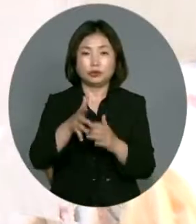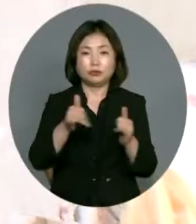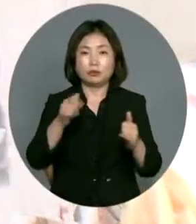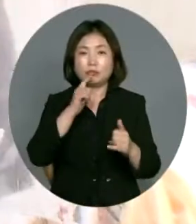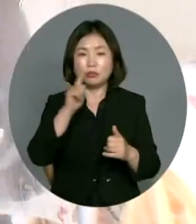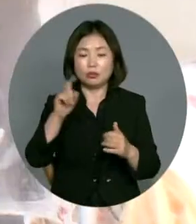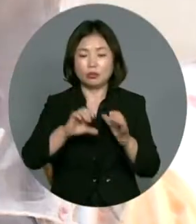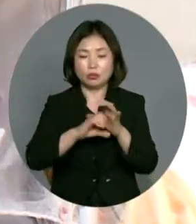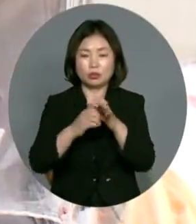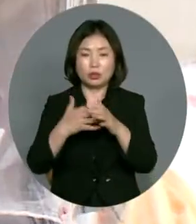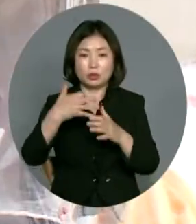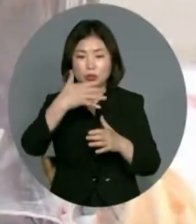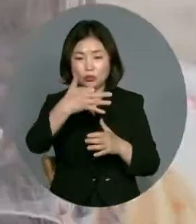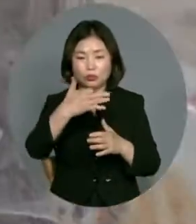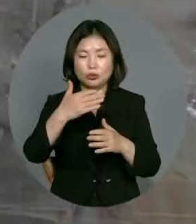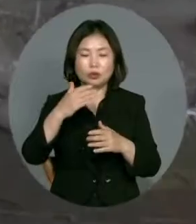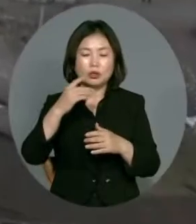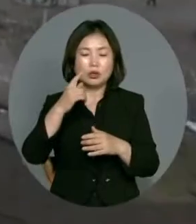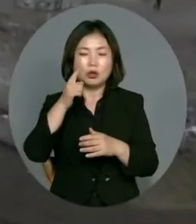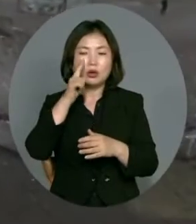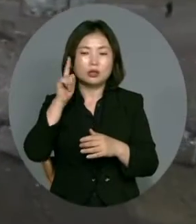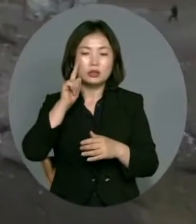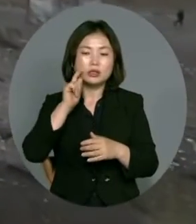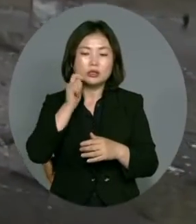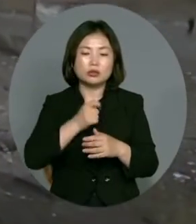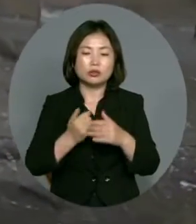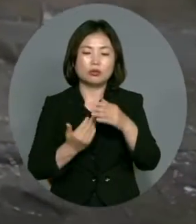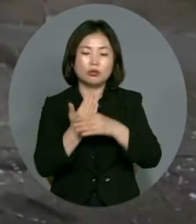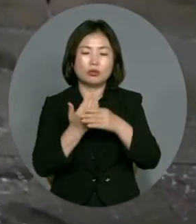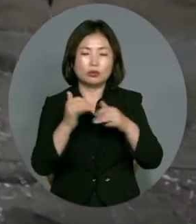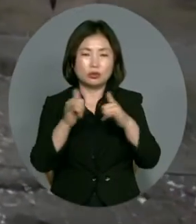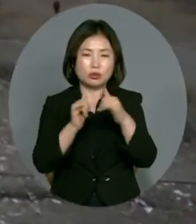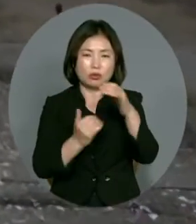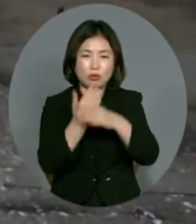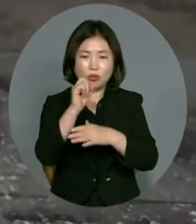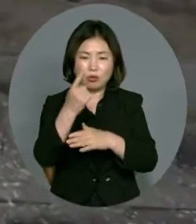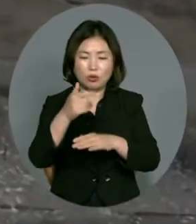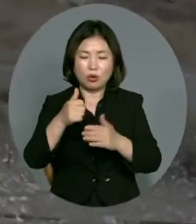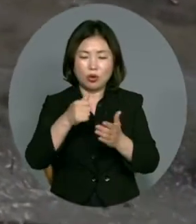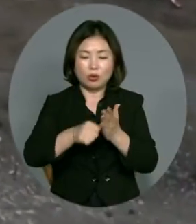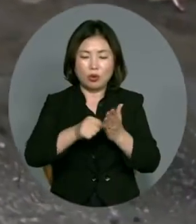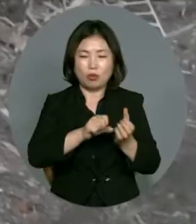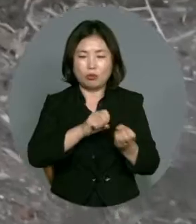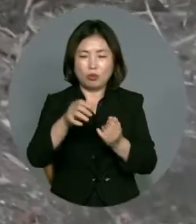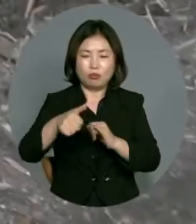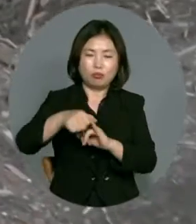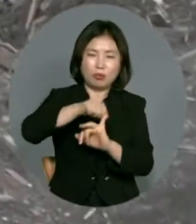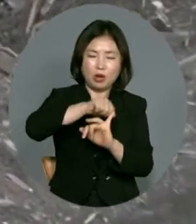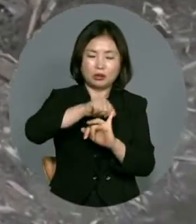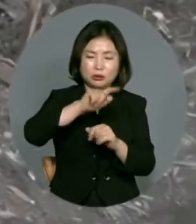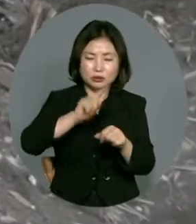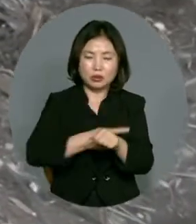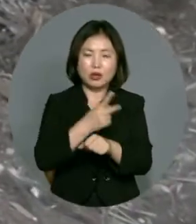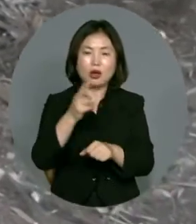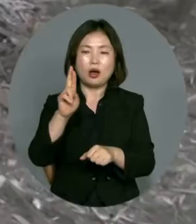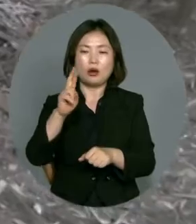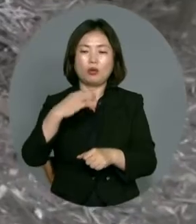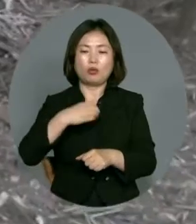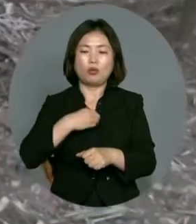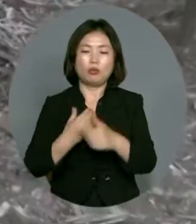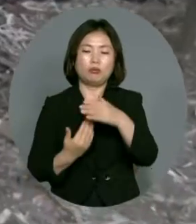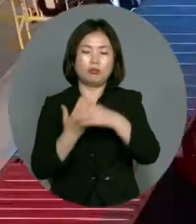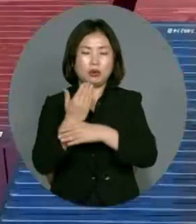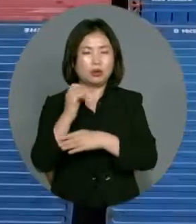전문가들은 코로나19와 러시아, 우크라이나 전쟁으로 시작된 글로벌 공급 차질이 지금의 R의 공포를